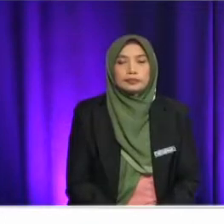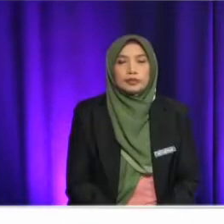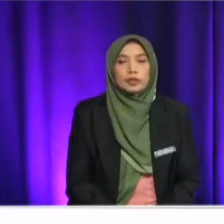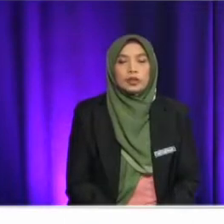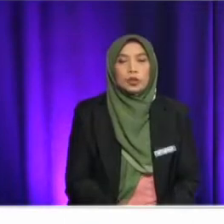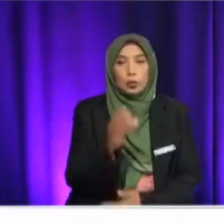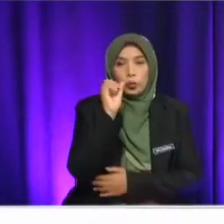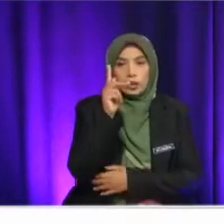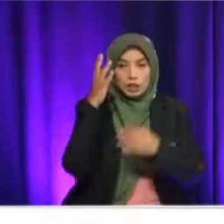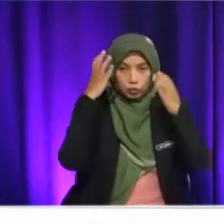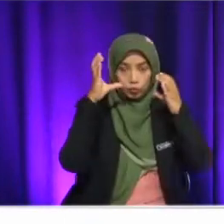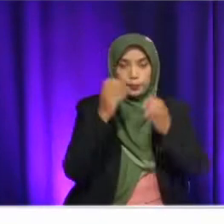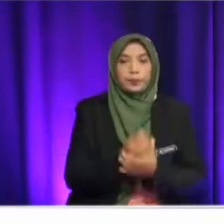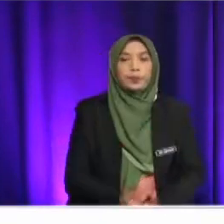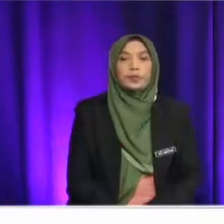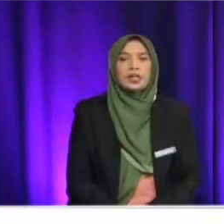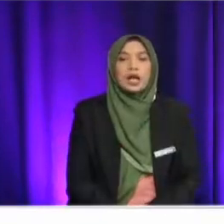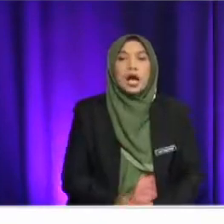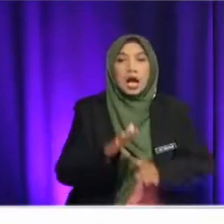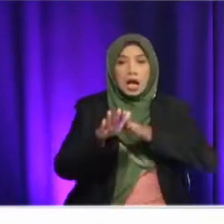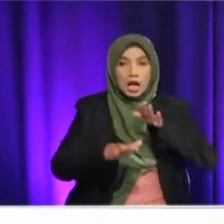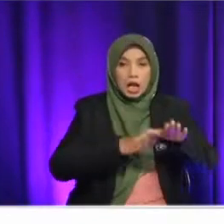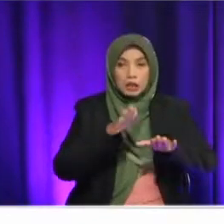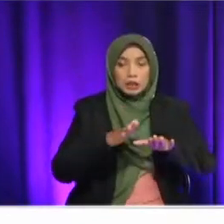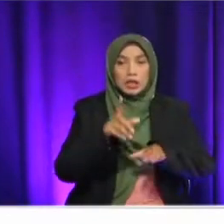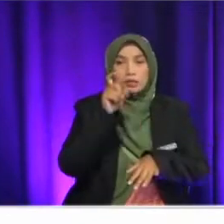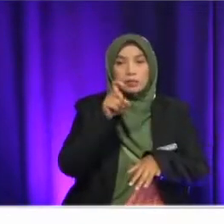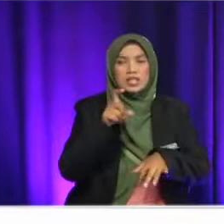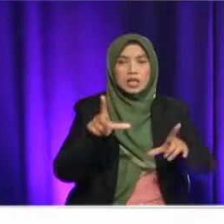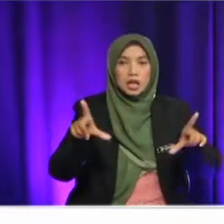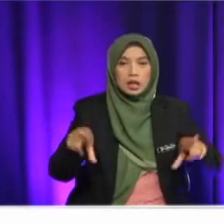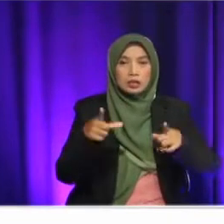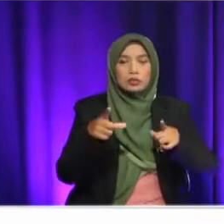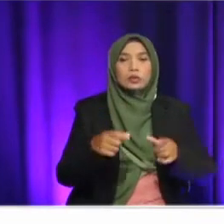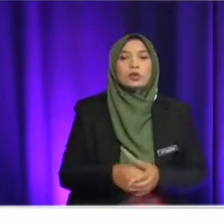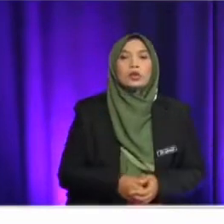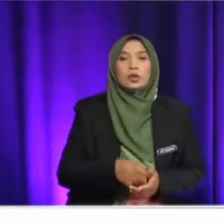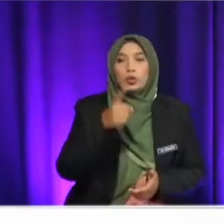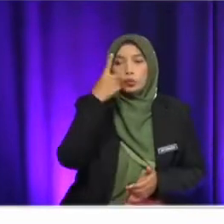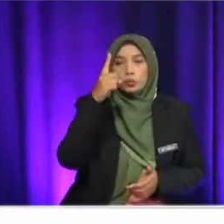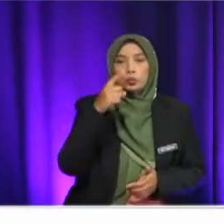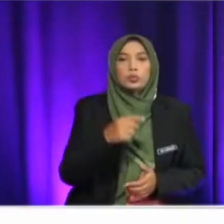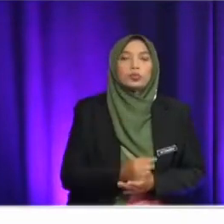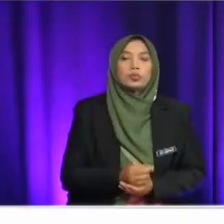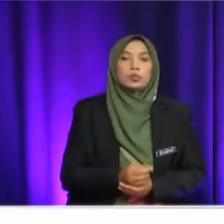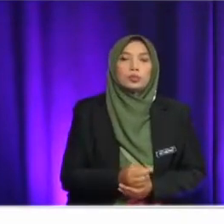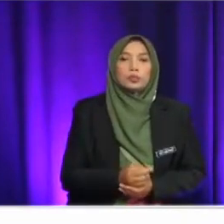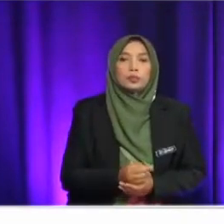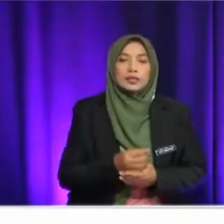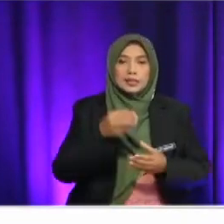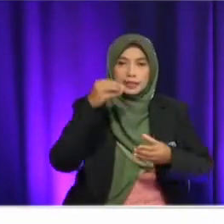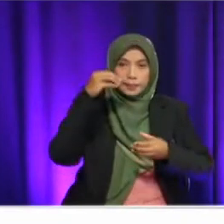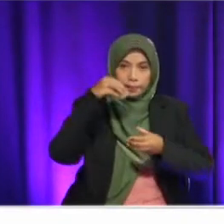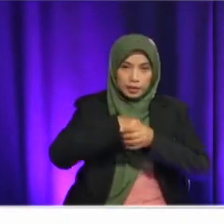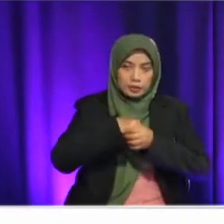Cikgu. Okey. Langkah yang perlu dilakukan untuk menyemai amalan berbudi bahasa